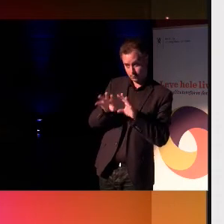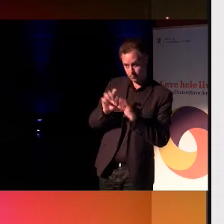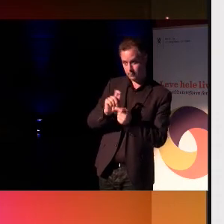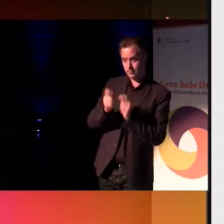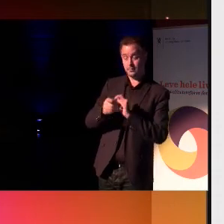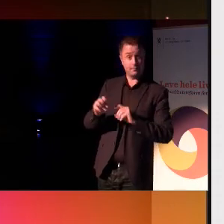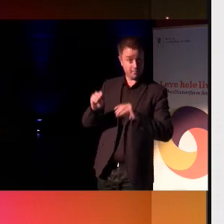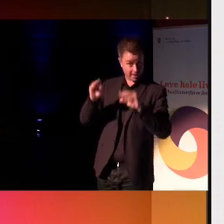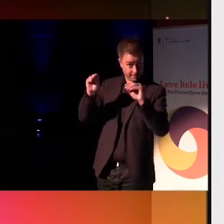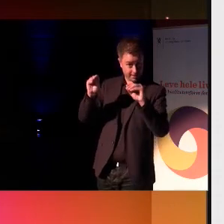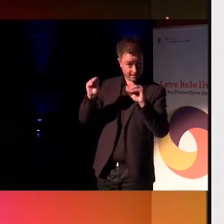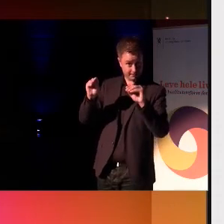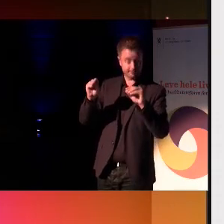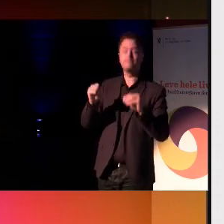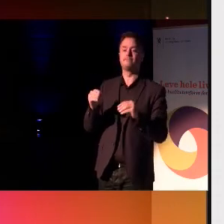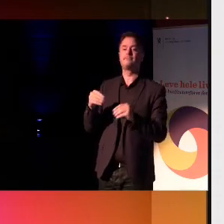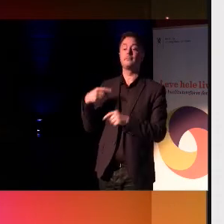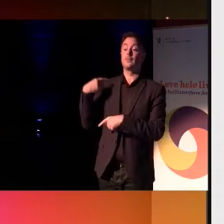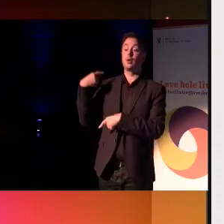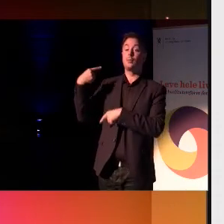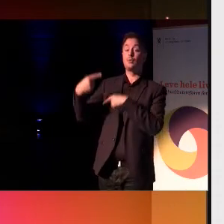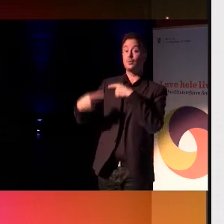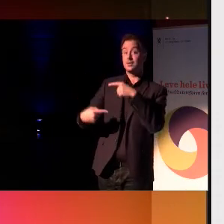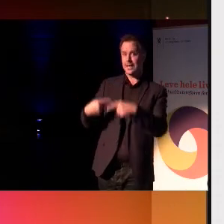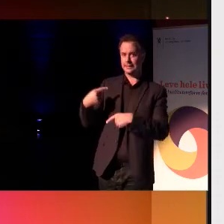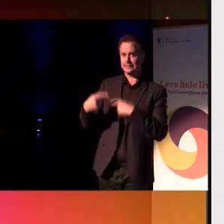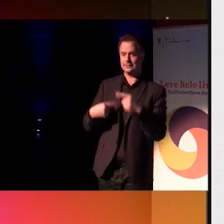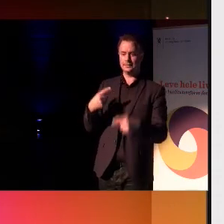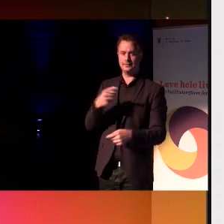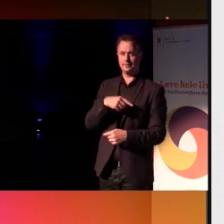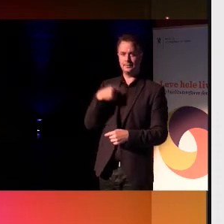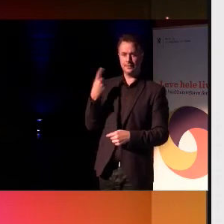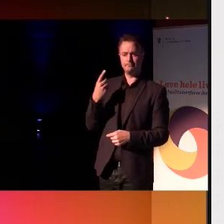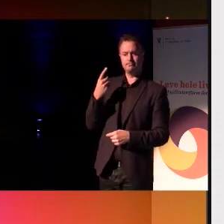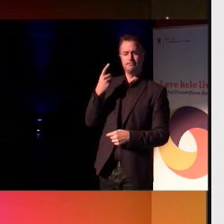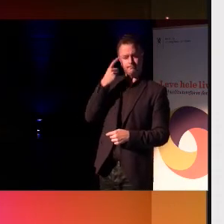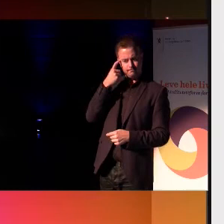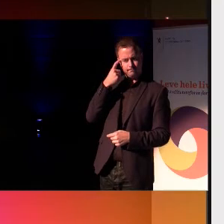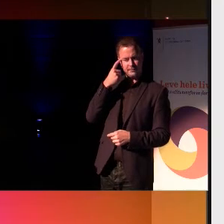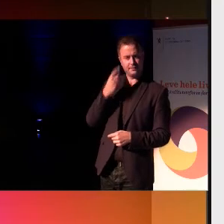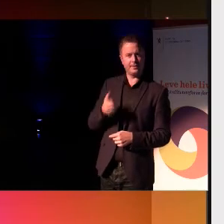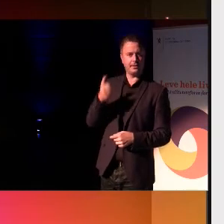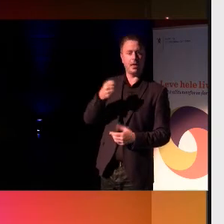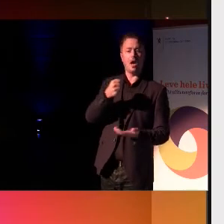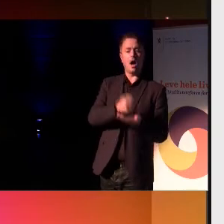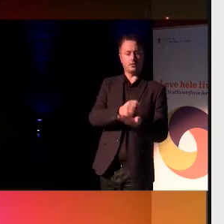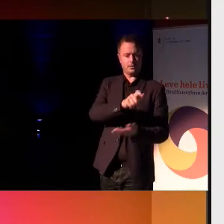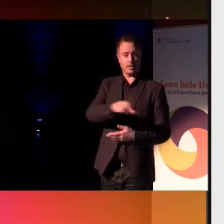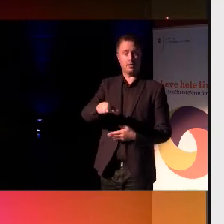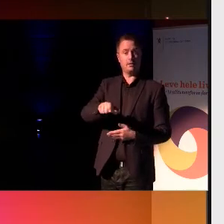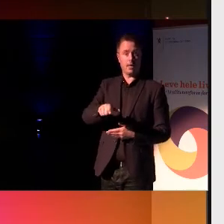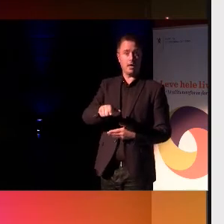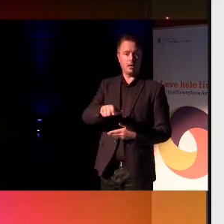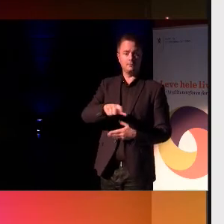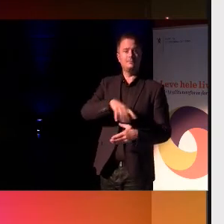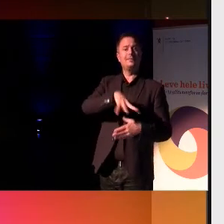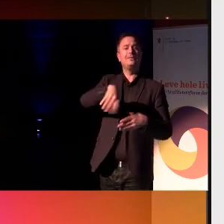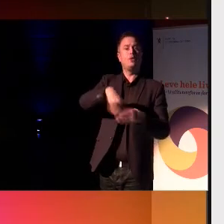Og det har jo vært I den prosessen så var det veldig viktig for oss å ha med ansatte, alle